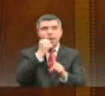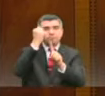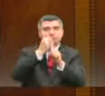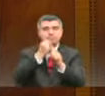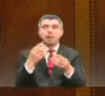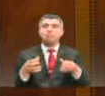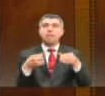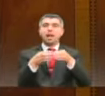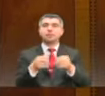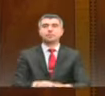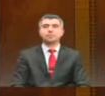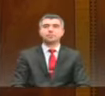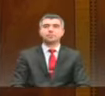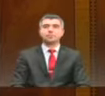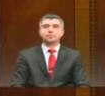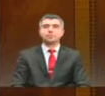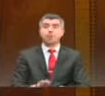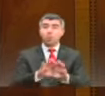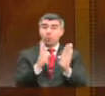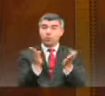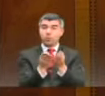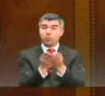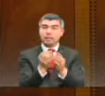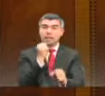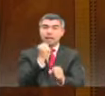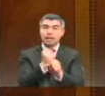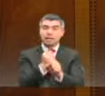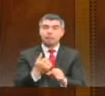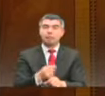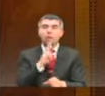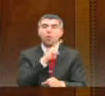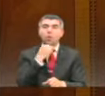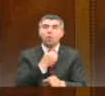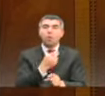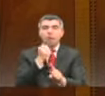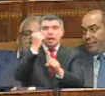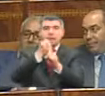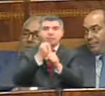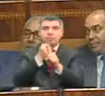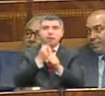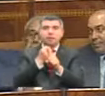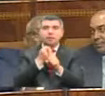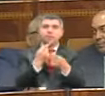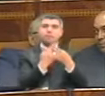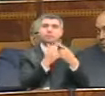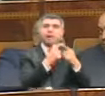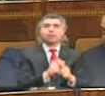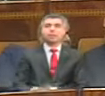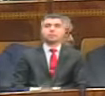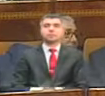تحقيقها. ولتحقيق هذه الأهداف ستستغل الحكومة من خلال المحاور التالية: